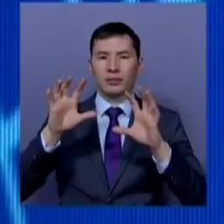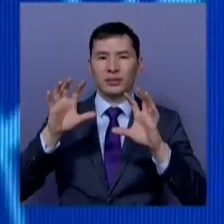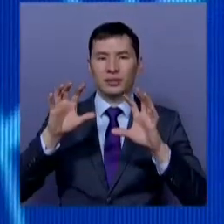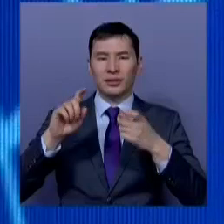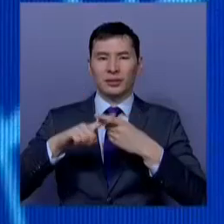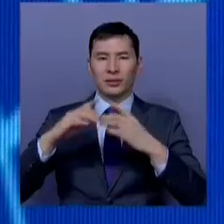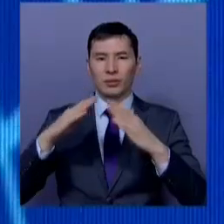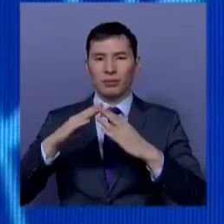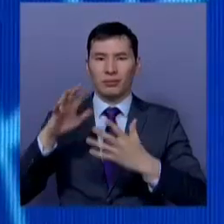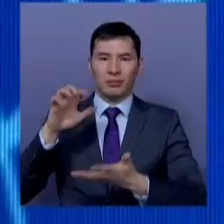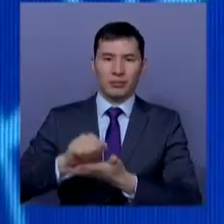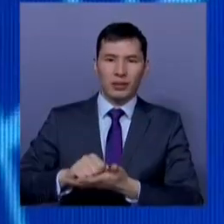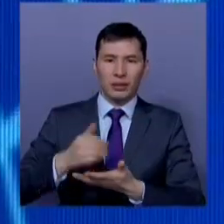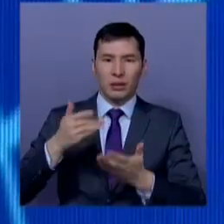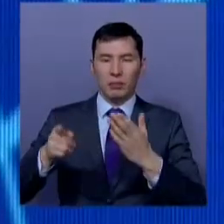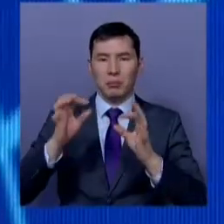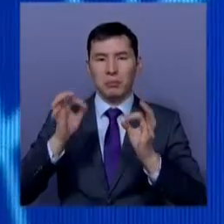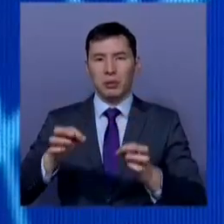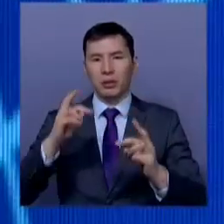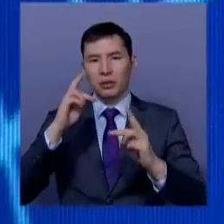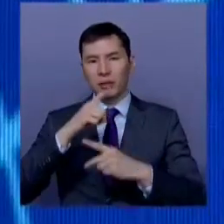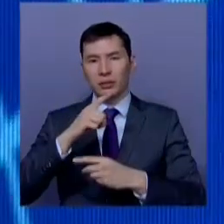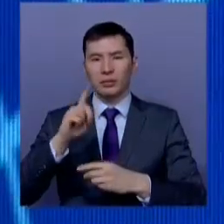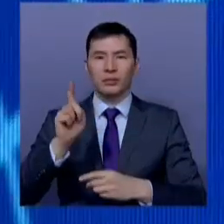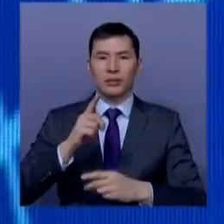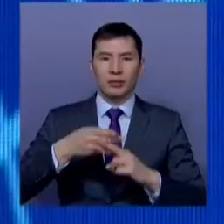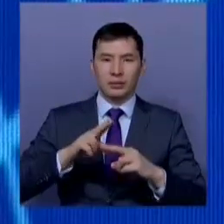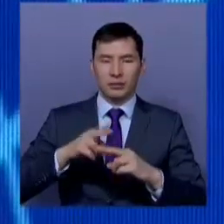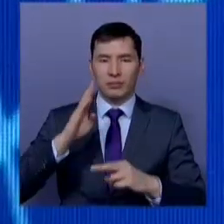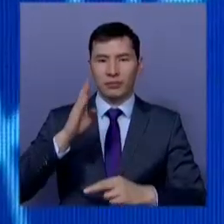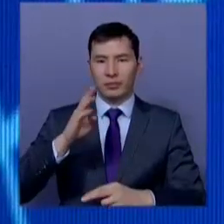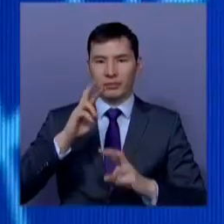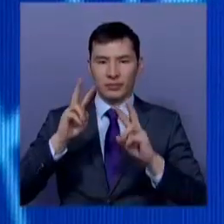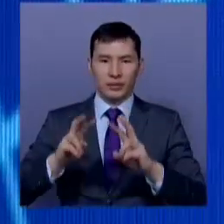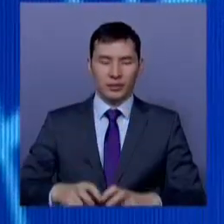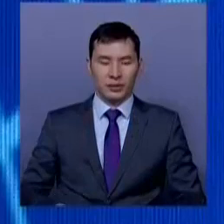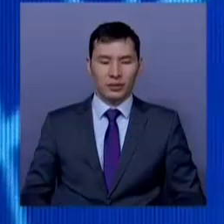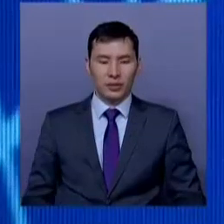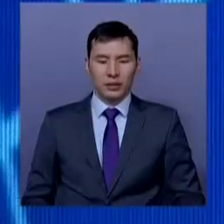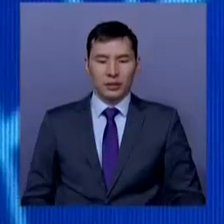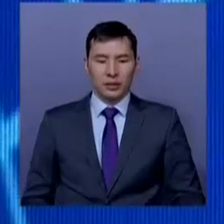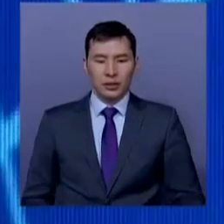шешімдердің бәрі өзінің дұрыс жобасыменен жолға қойылады. Сіздер